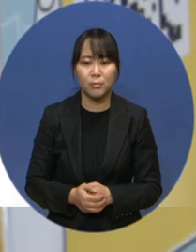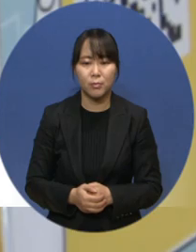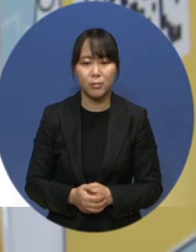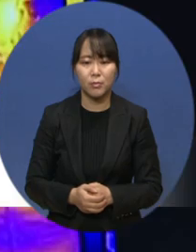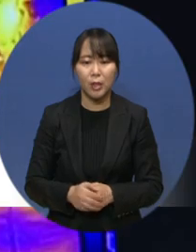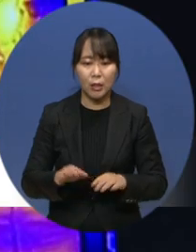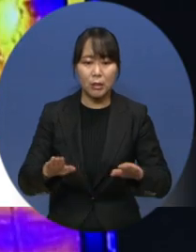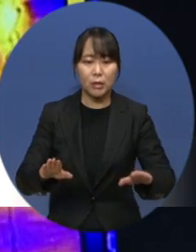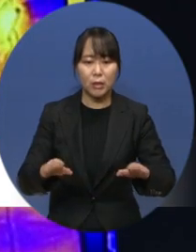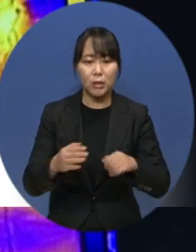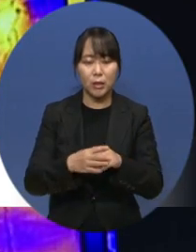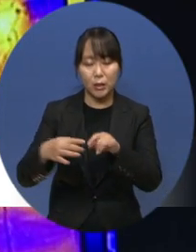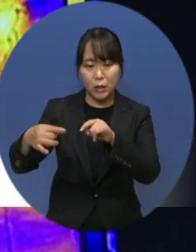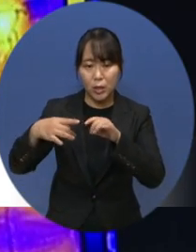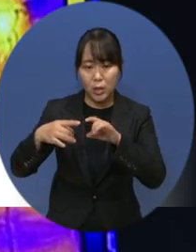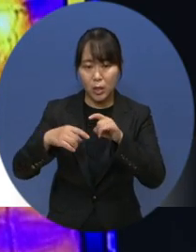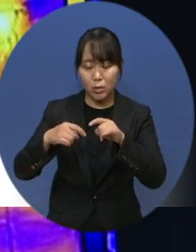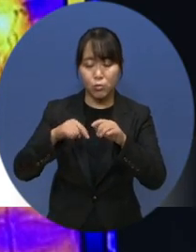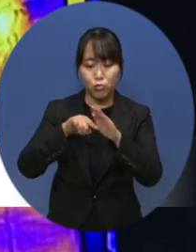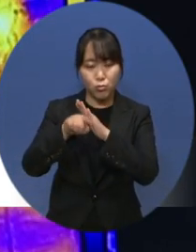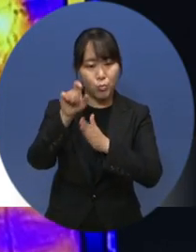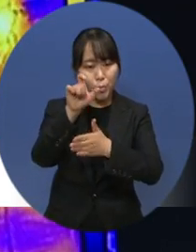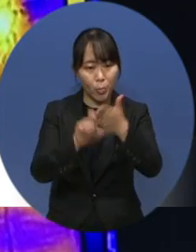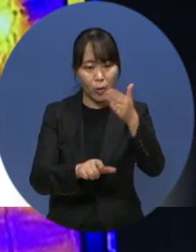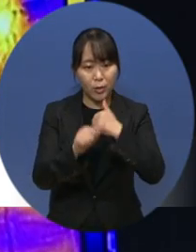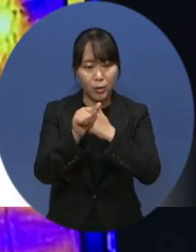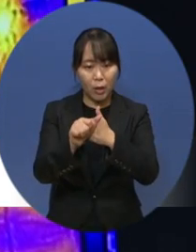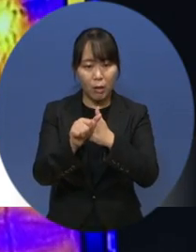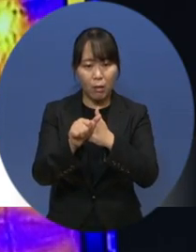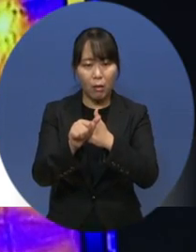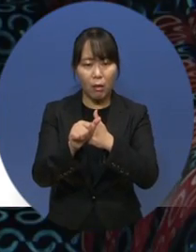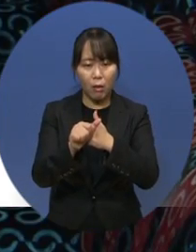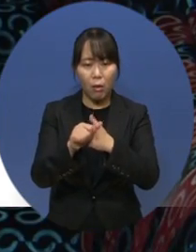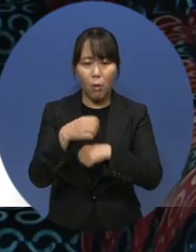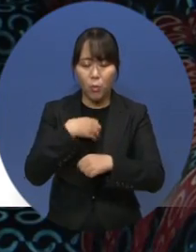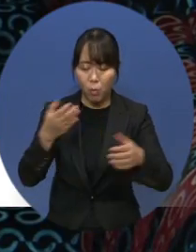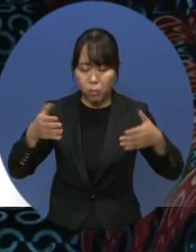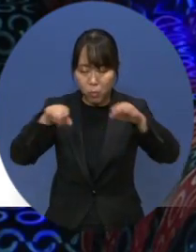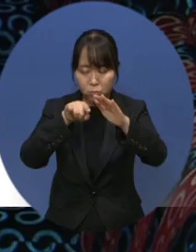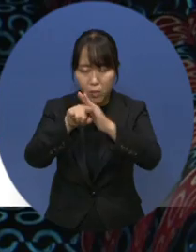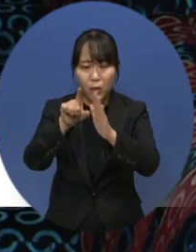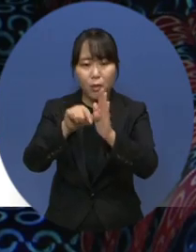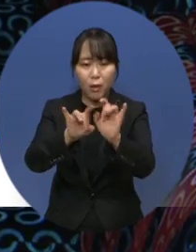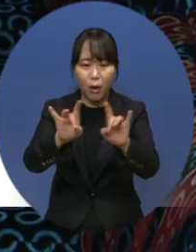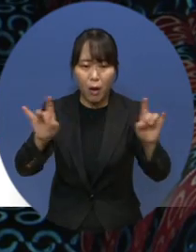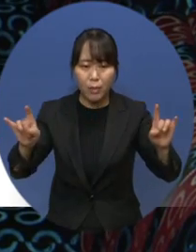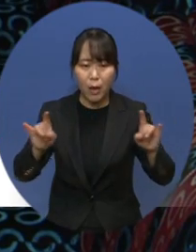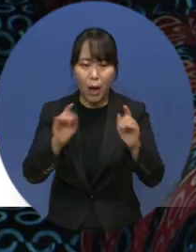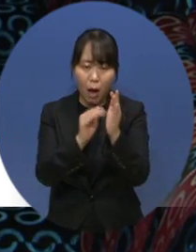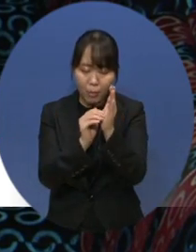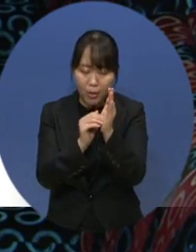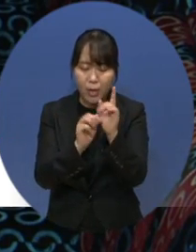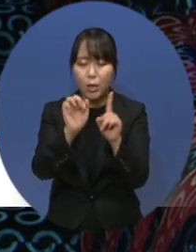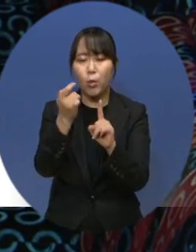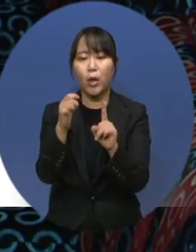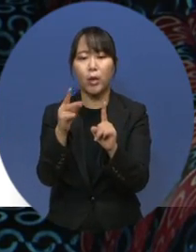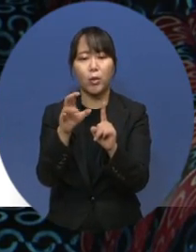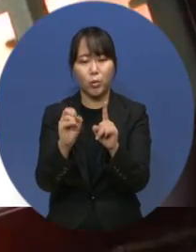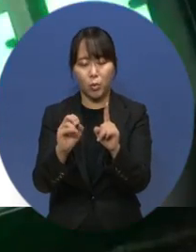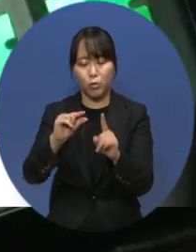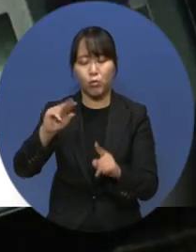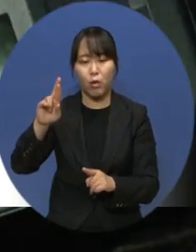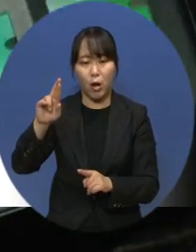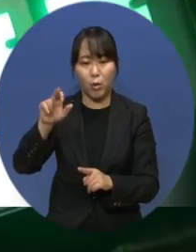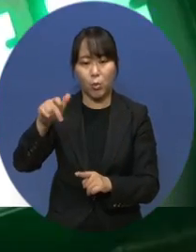현재 전자출입명부 시행에 따라 이용자는 고위험 시설 이용 시 개인별 암호화된 일회용 QR코드를